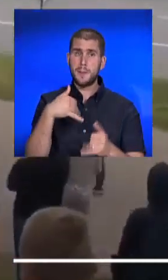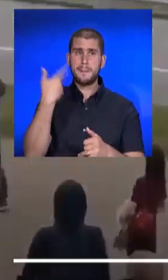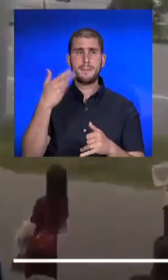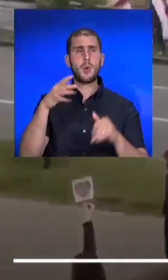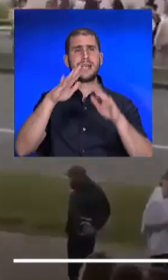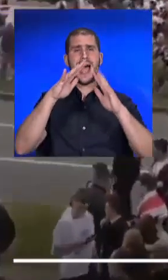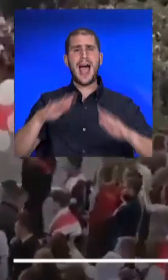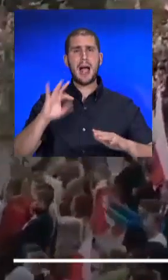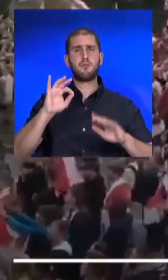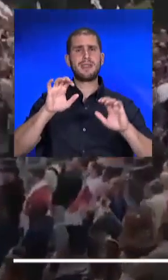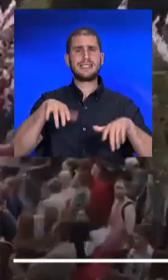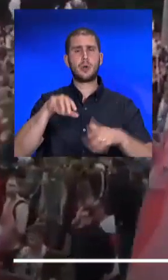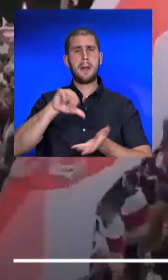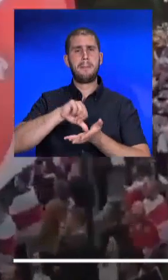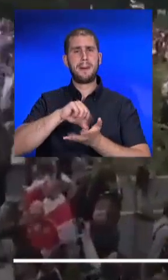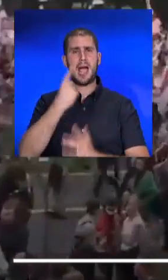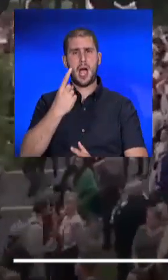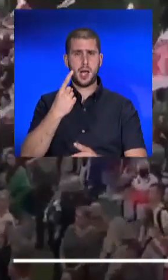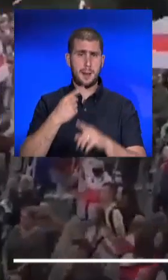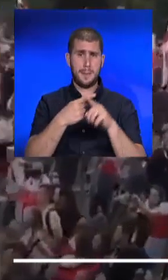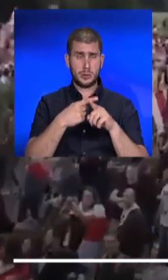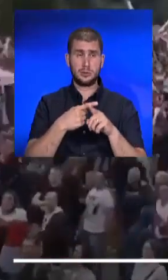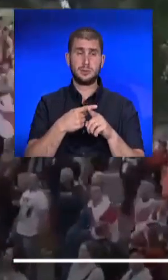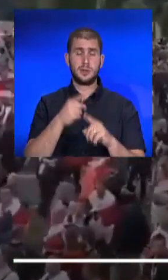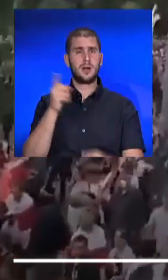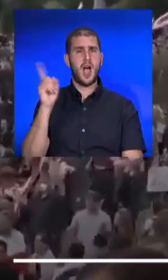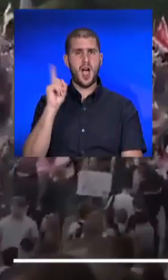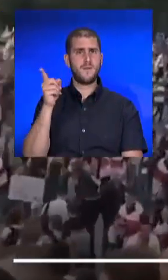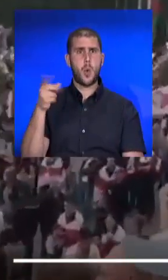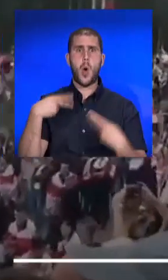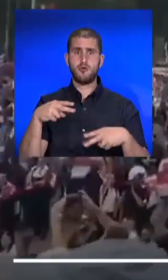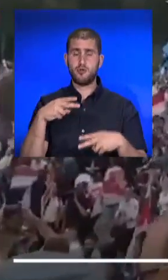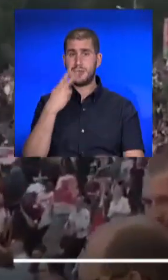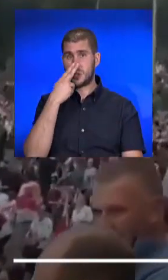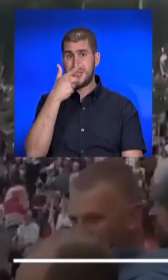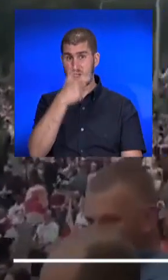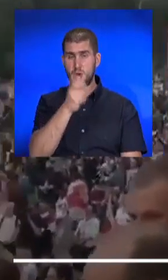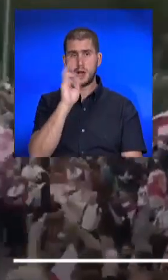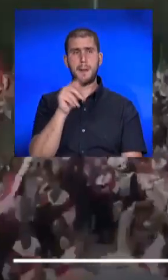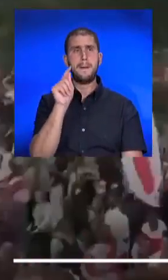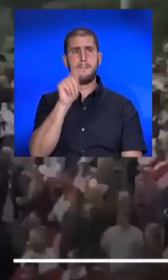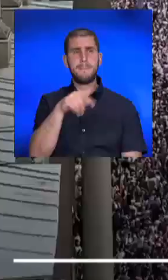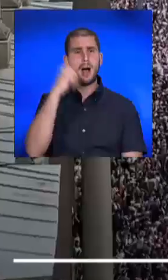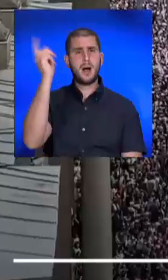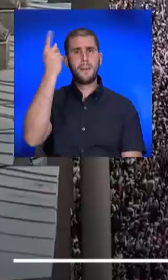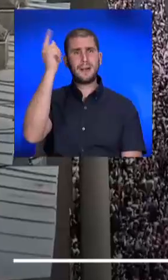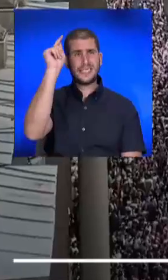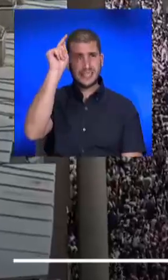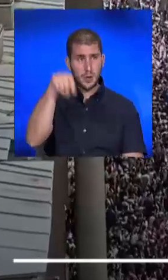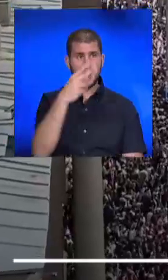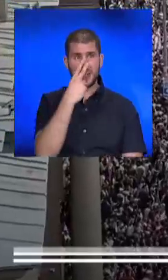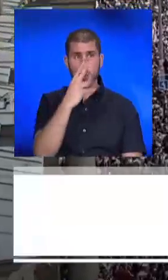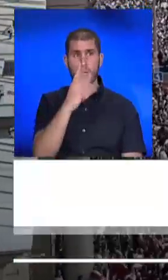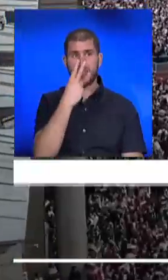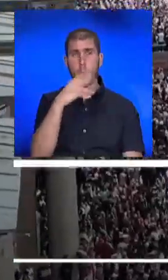הנשיאות בבירה מינסק. אבל נראה שלוקשנקו לא רק חשש מניסיון התנגשות, הוא נאלץ להגיע בטיסה. תראו איך נראו